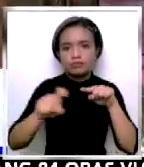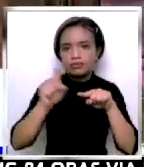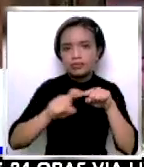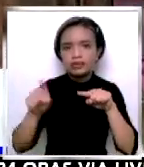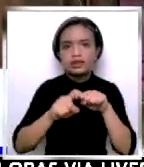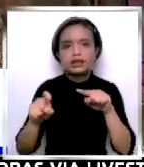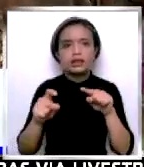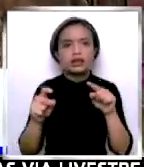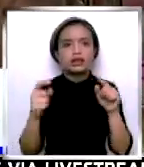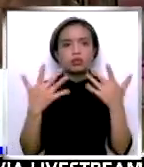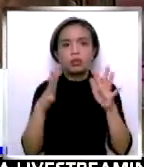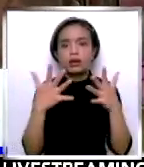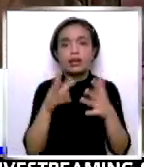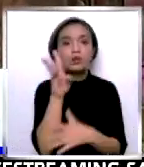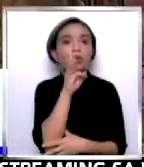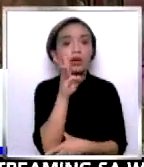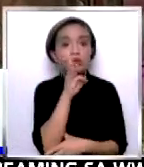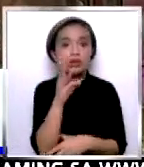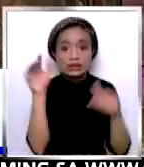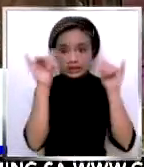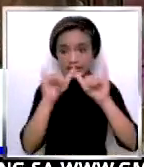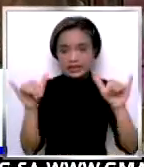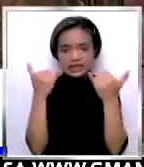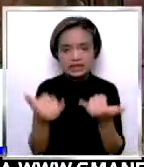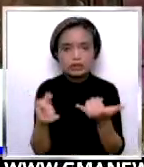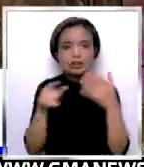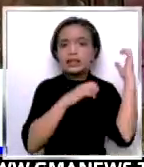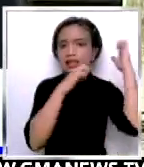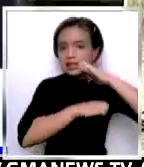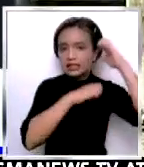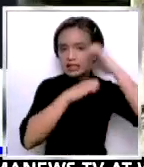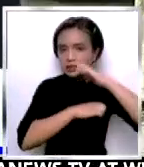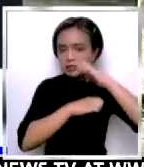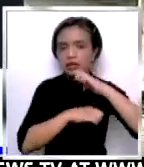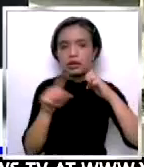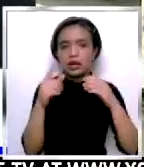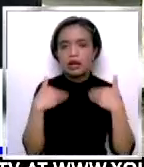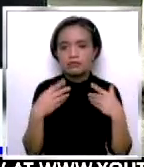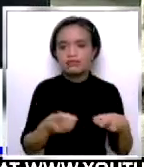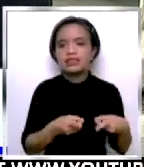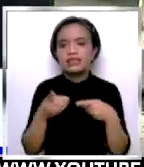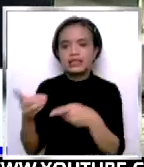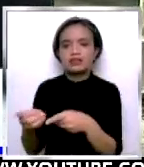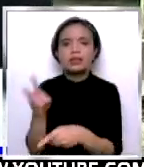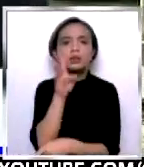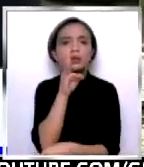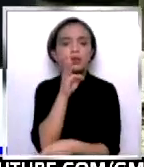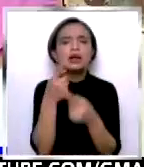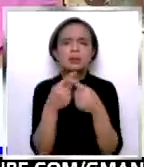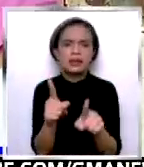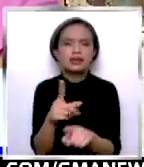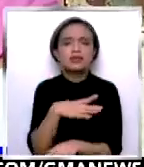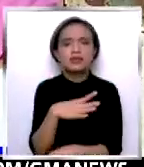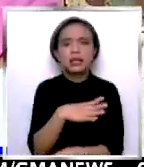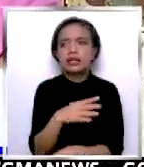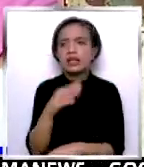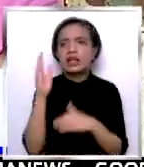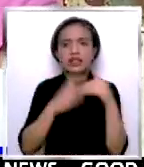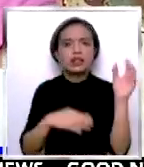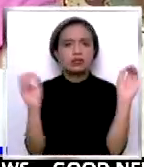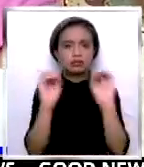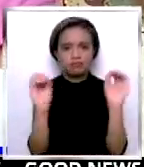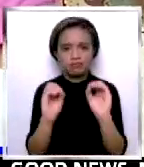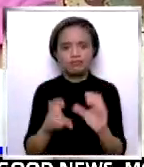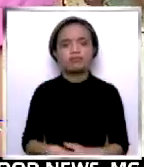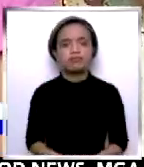tubig. At hanggang ngayon, umaasa pa rin daw sila sa delivery ng tubig. Pero mainam na raw ito kesa sa wala. So kahit mahirap